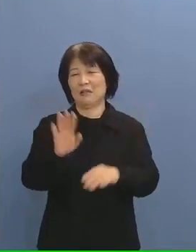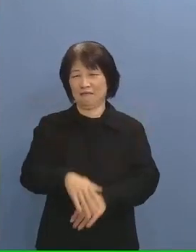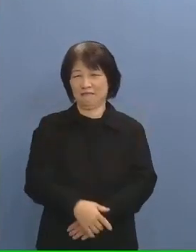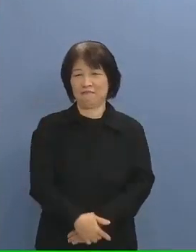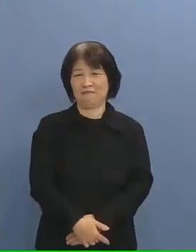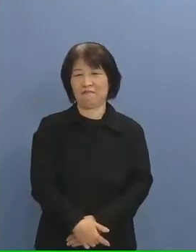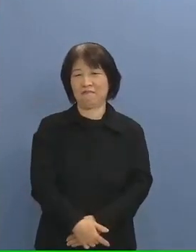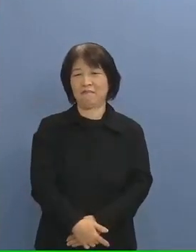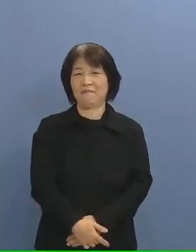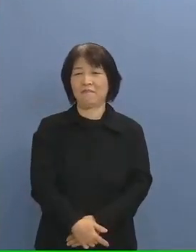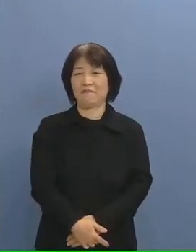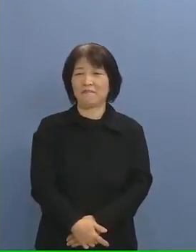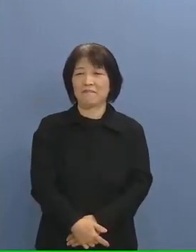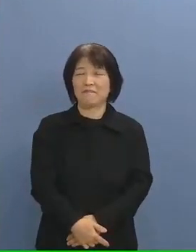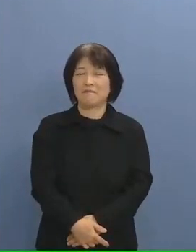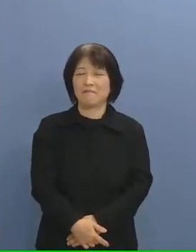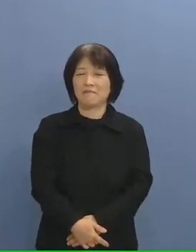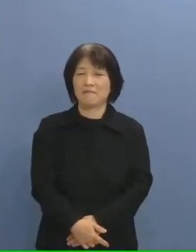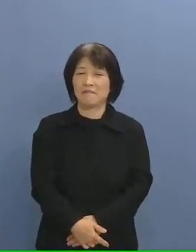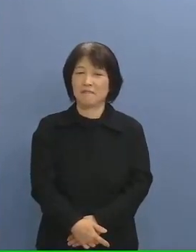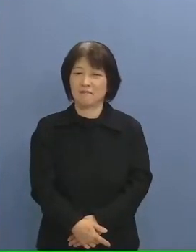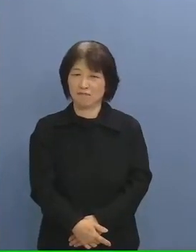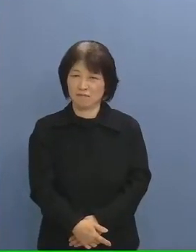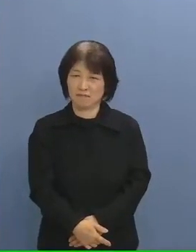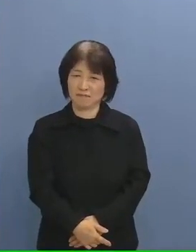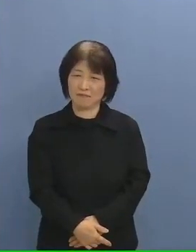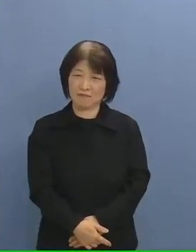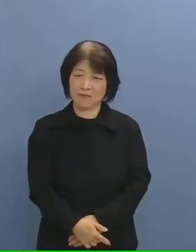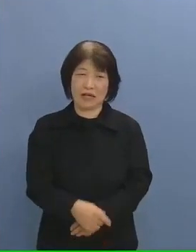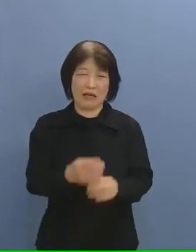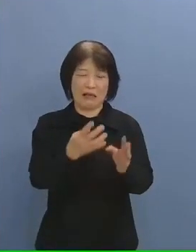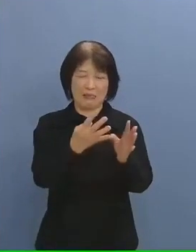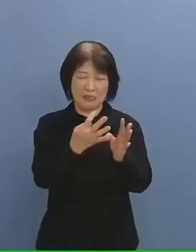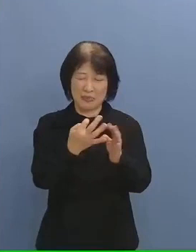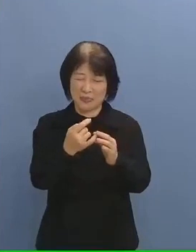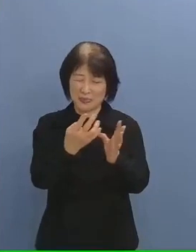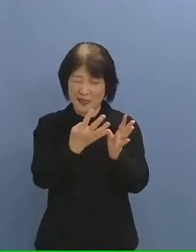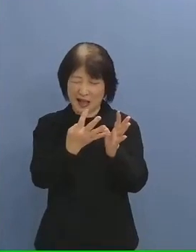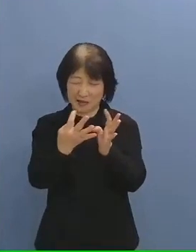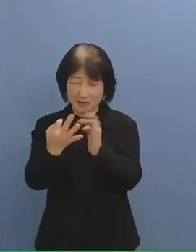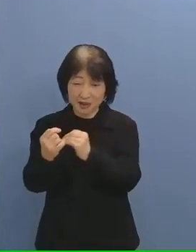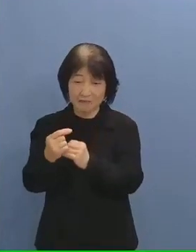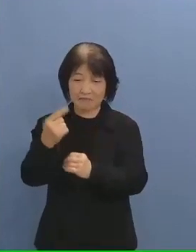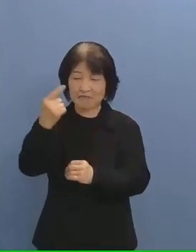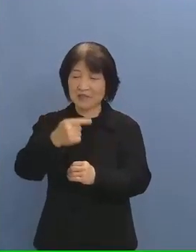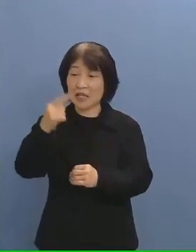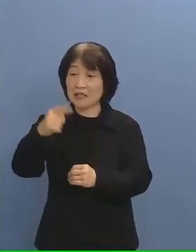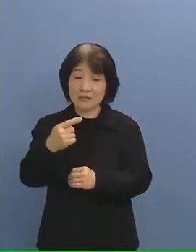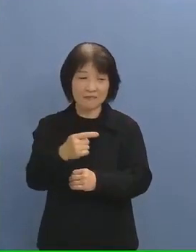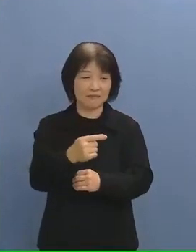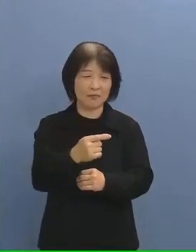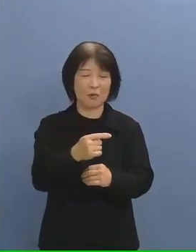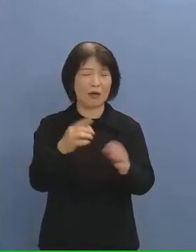。そこまでこう何百人何千人という規模ではなく、